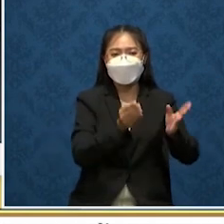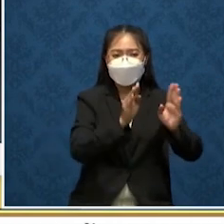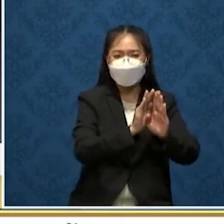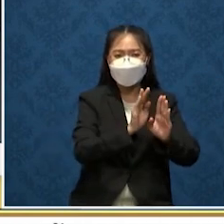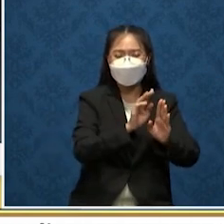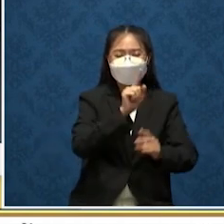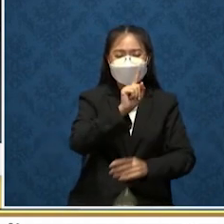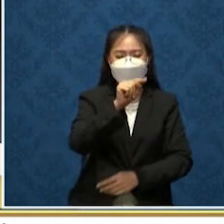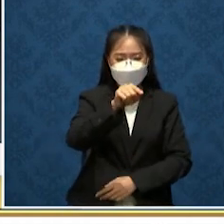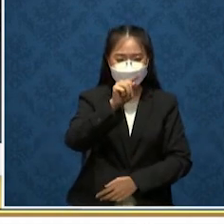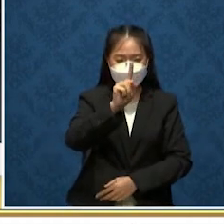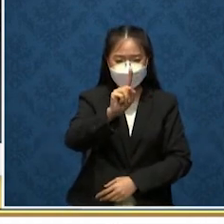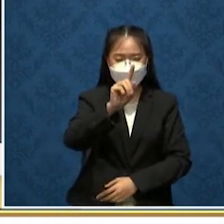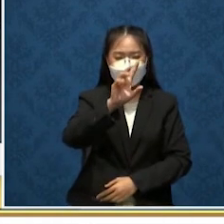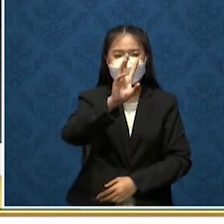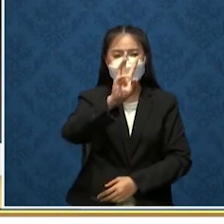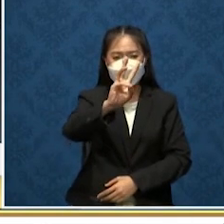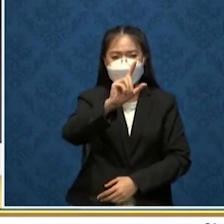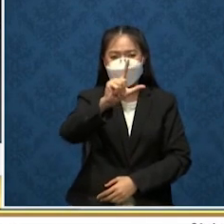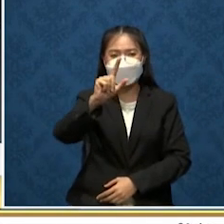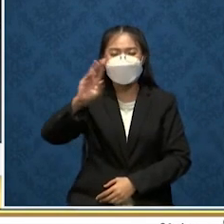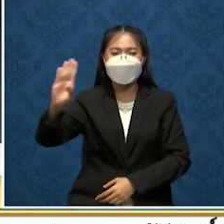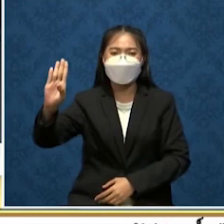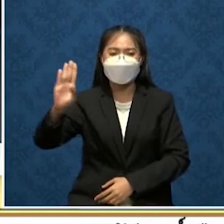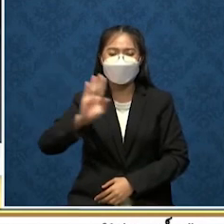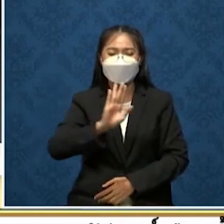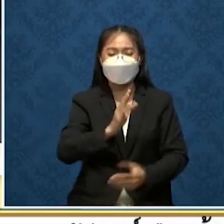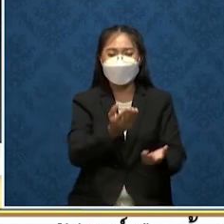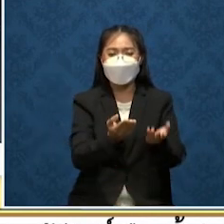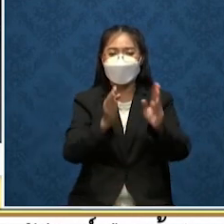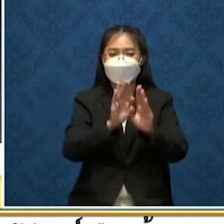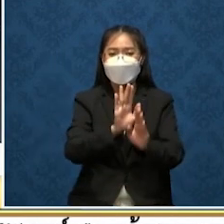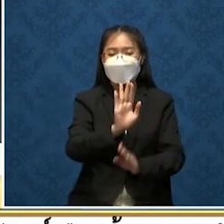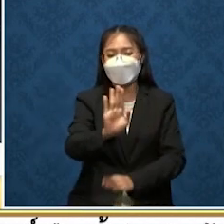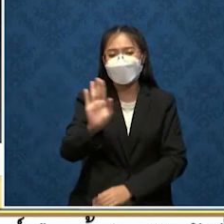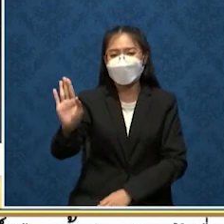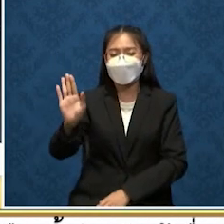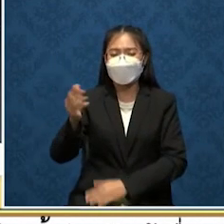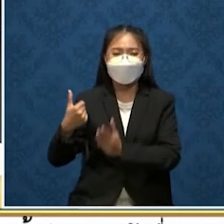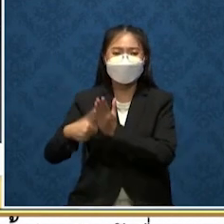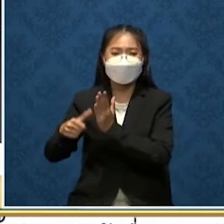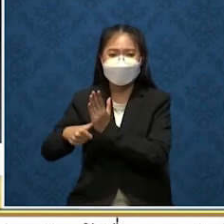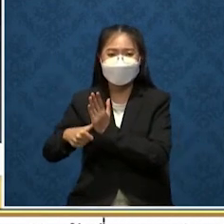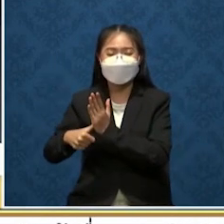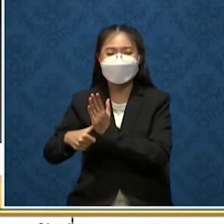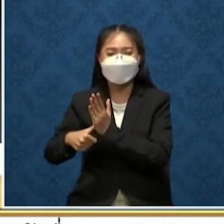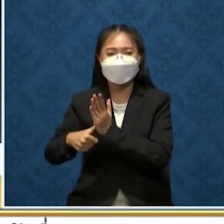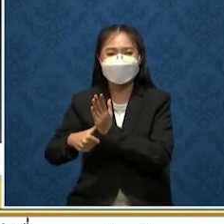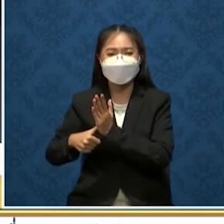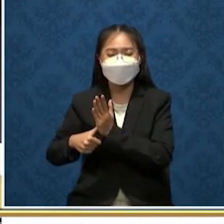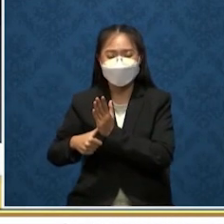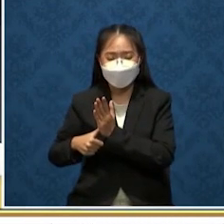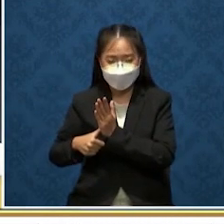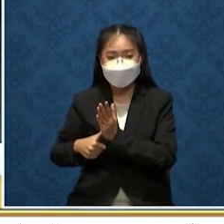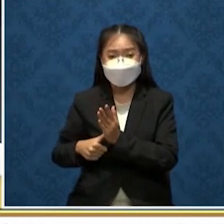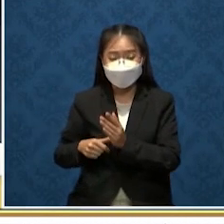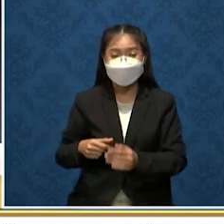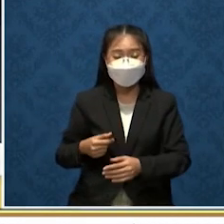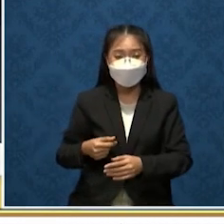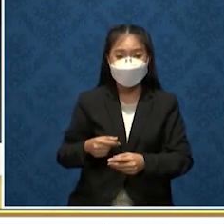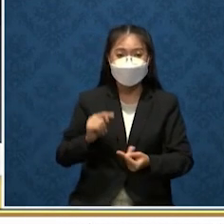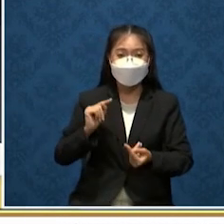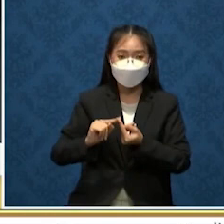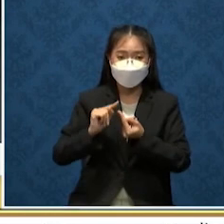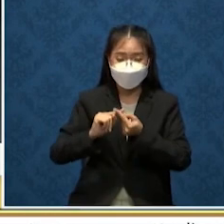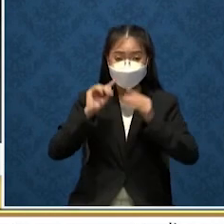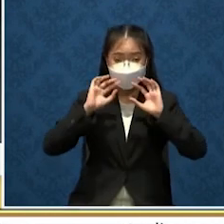กรณีครัวเรือนยังมี 3คนการจะสร้างหนี้ได้ต้องก่อนนี่การก่อหนี้ของรัฐบาลก็คือการขาย